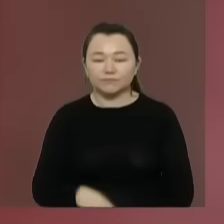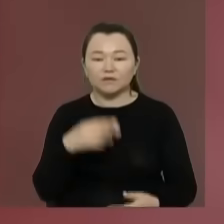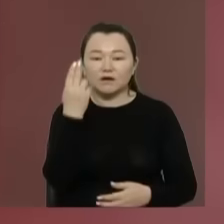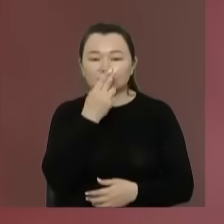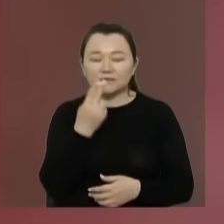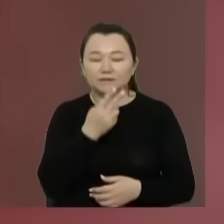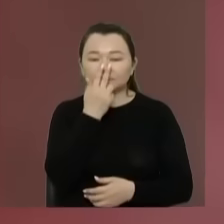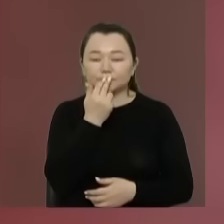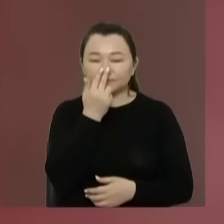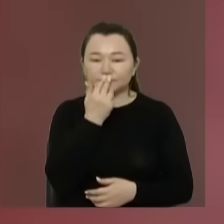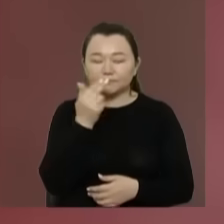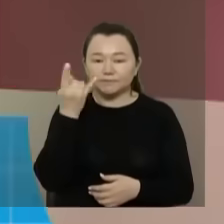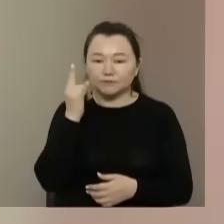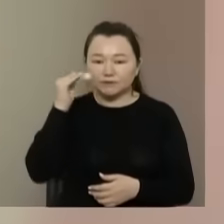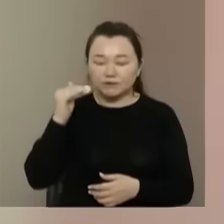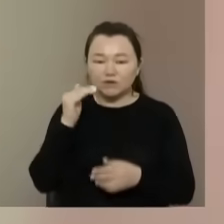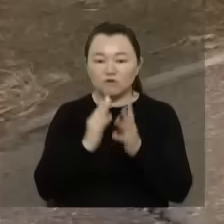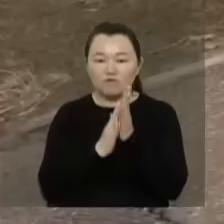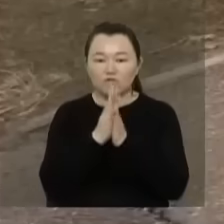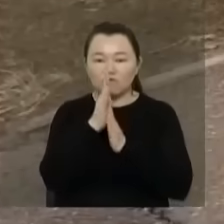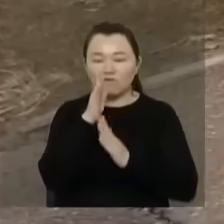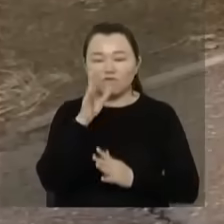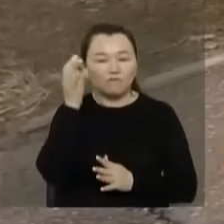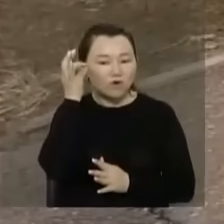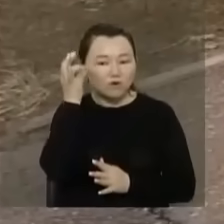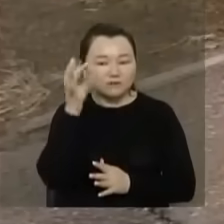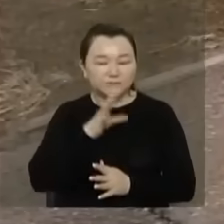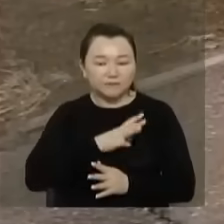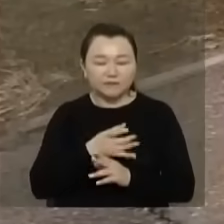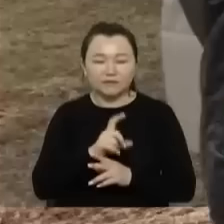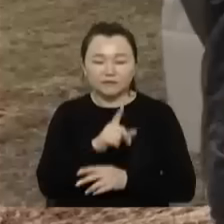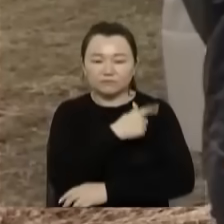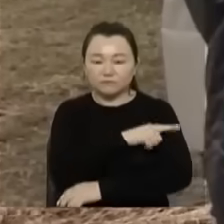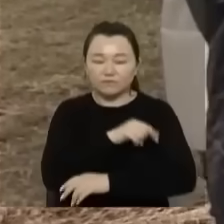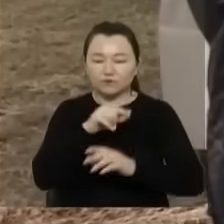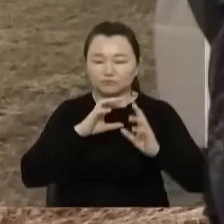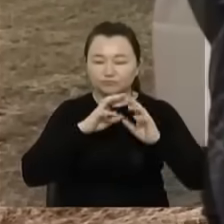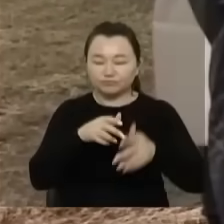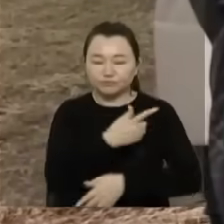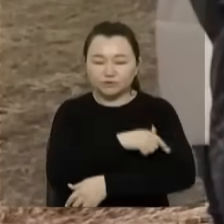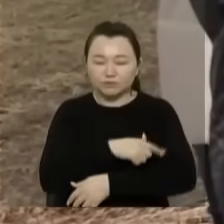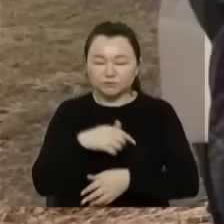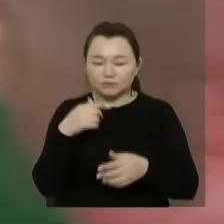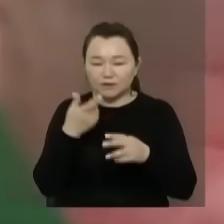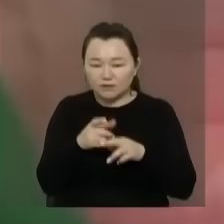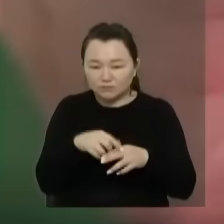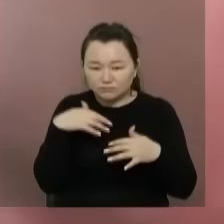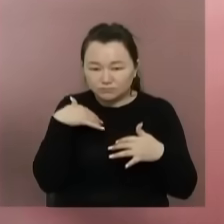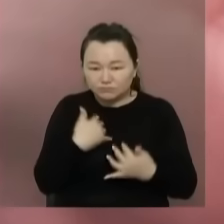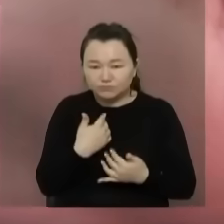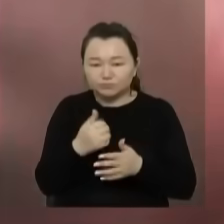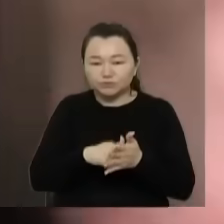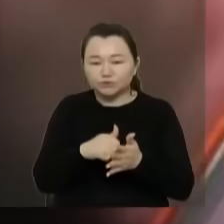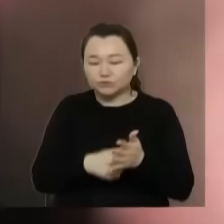Астанада жасөспірімнің тамағынан шаш өсіп шыққан, отандық дәрігерлер түгіл әлемдік ақхалаттыларды таңдай қақтырған бұл жағдай неден